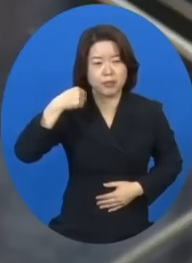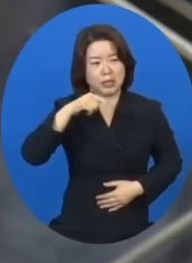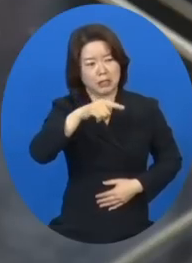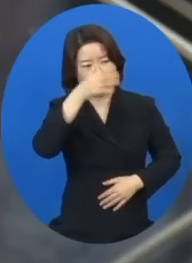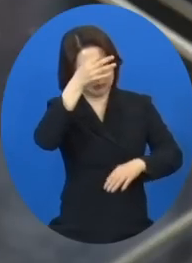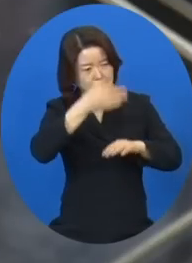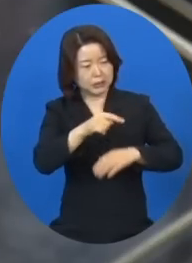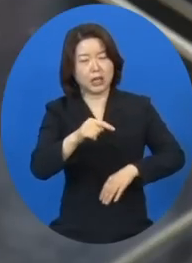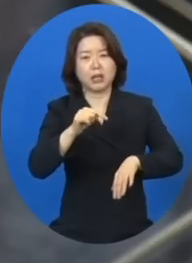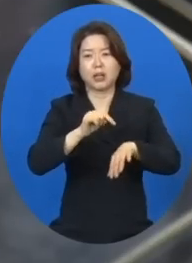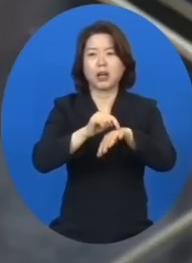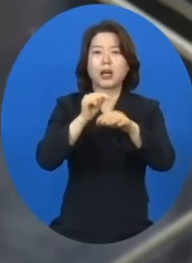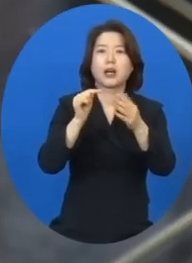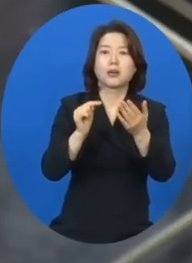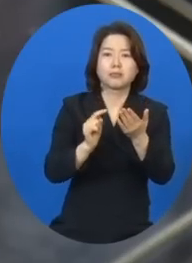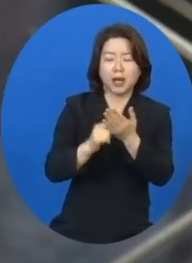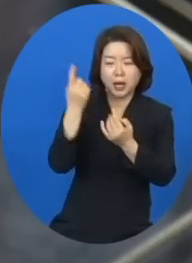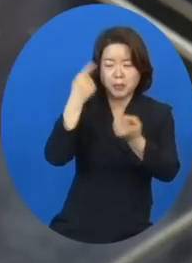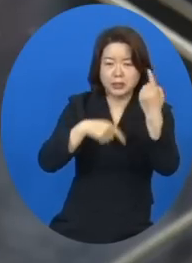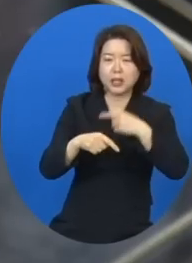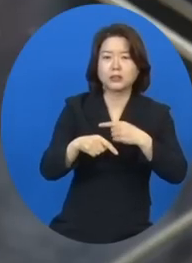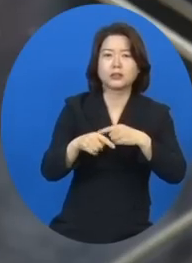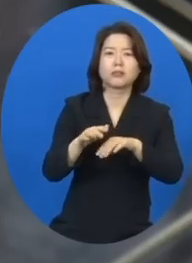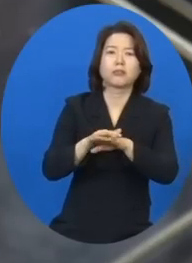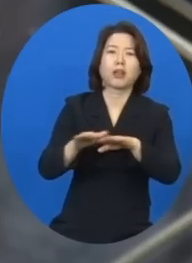상처를 덮지는 못했던 것 같아요.